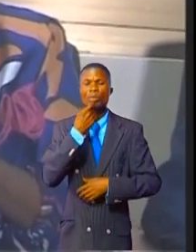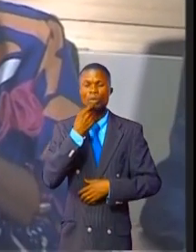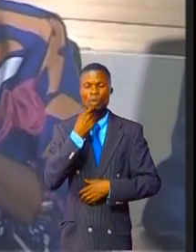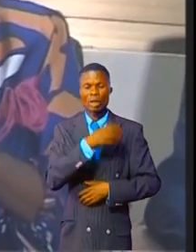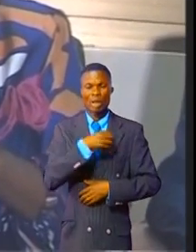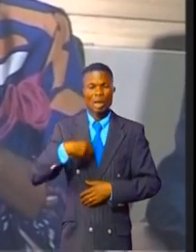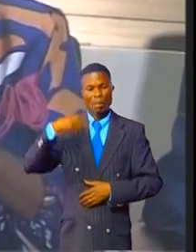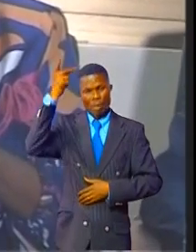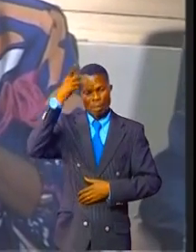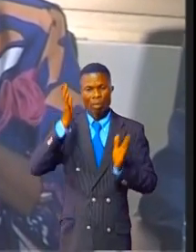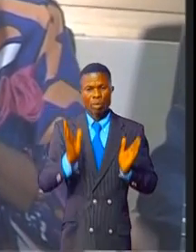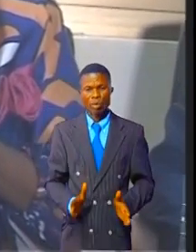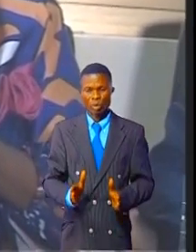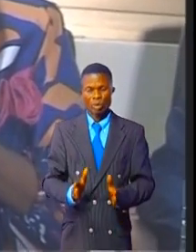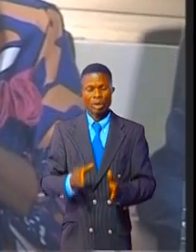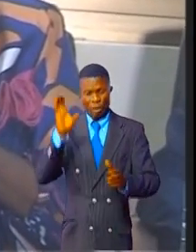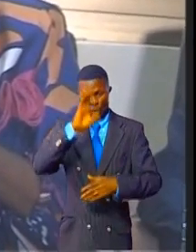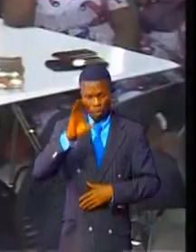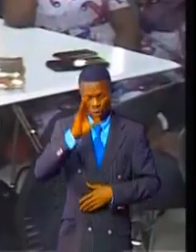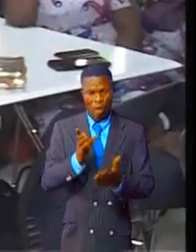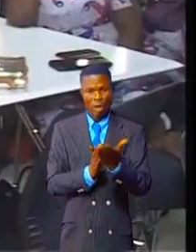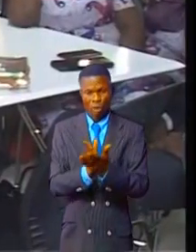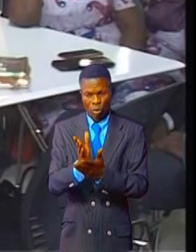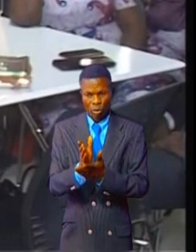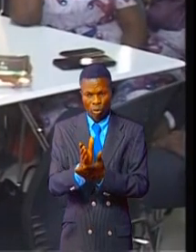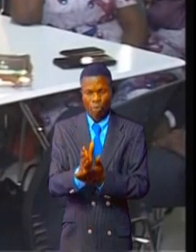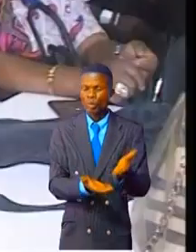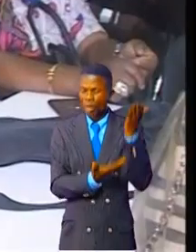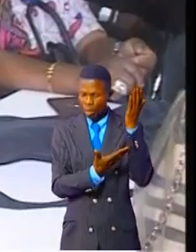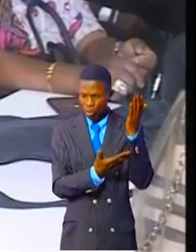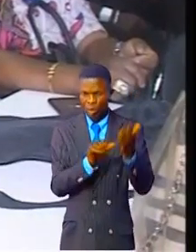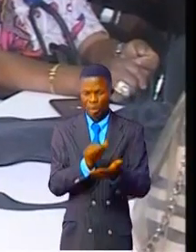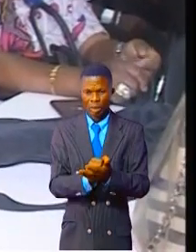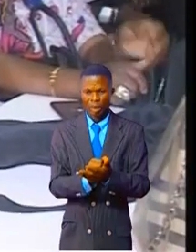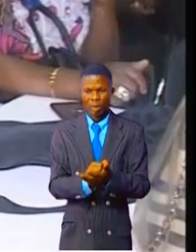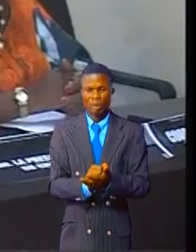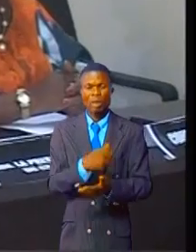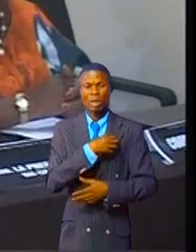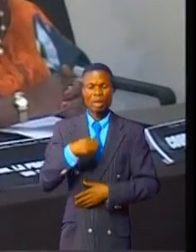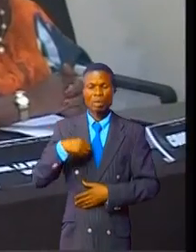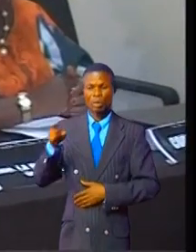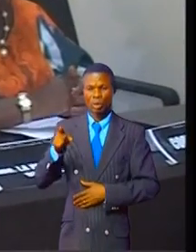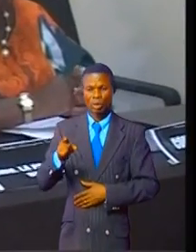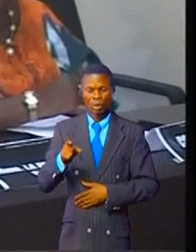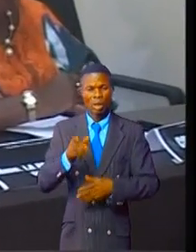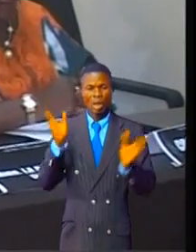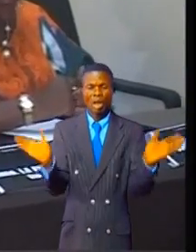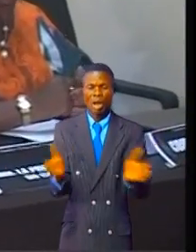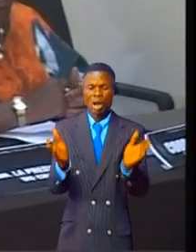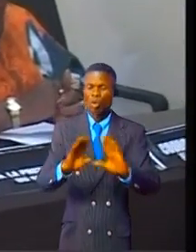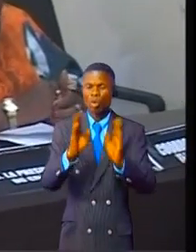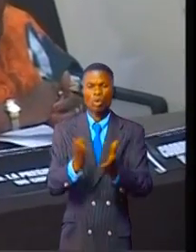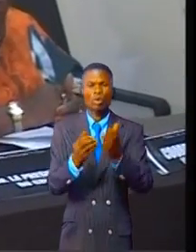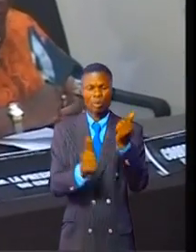la femme politicienne dans la quête décès droit le plus légitime et de stéphane bohbot de conscientiser cette dernière